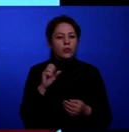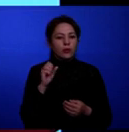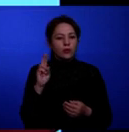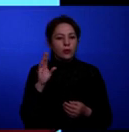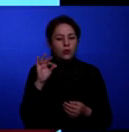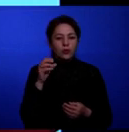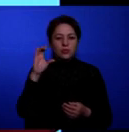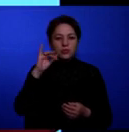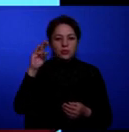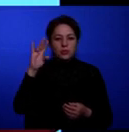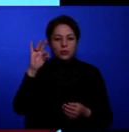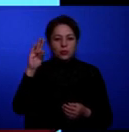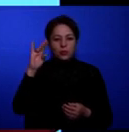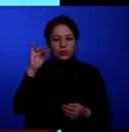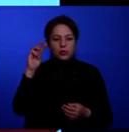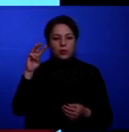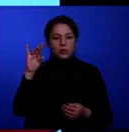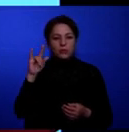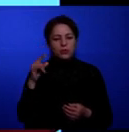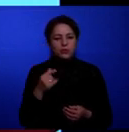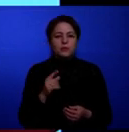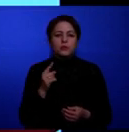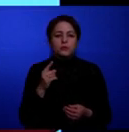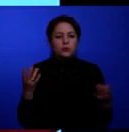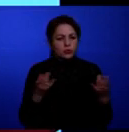они нужны и где они применяются